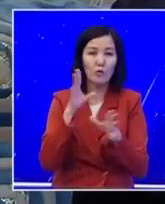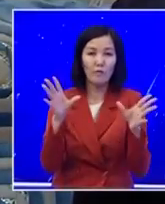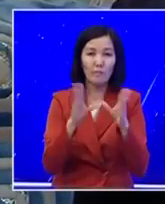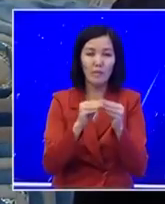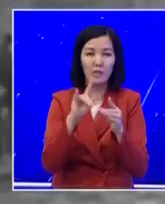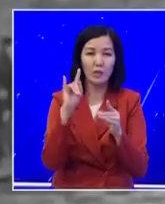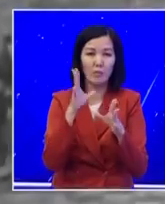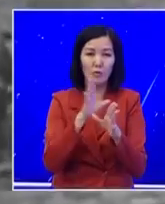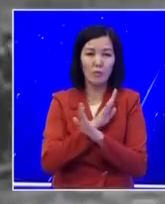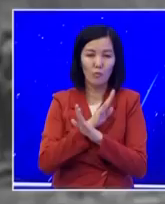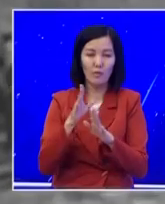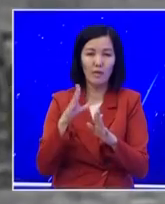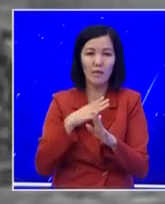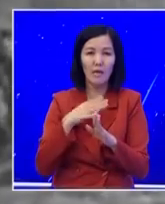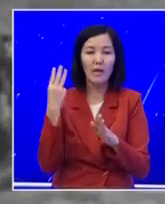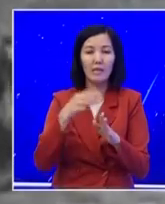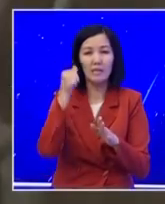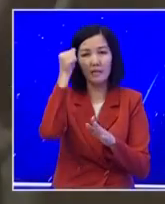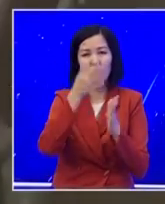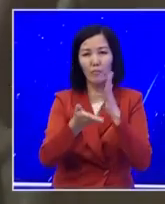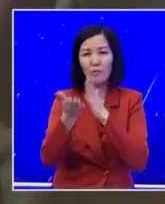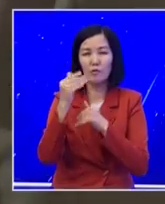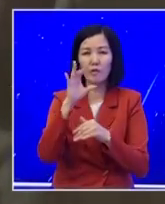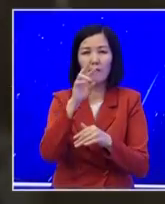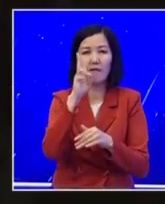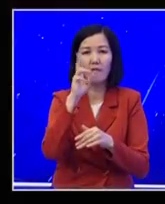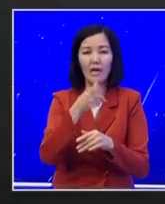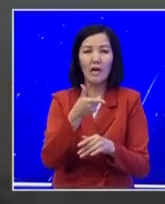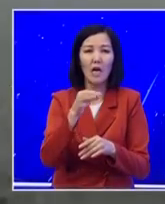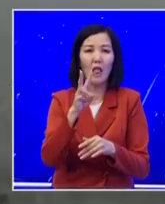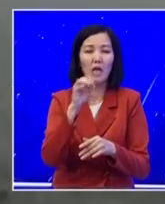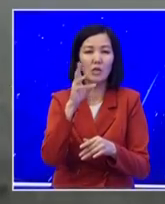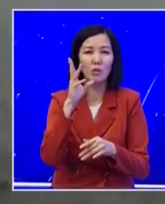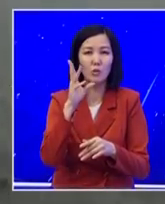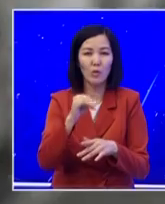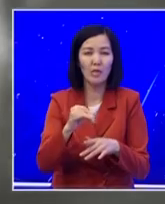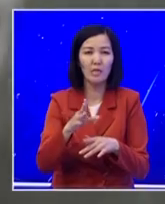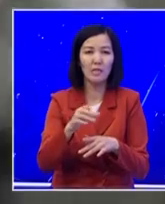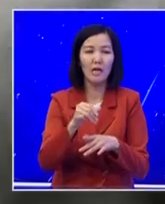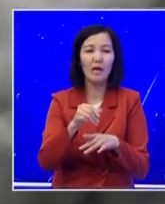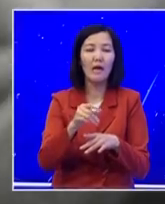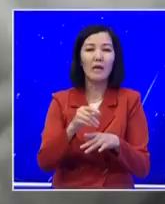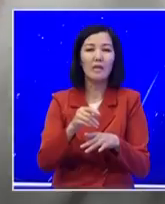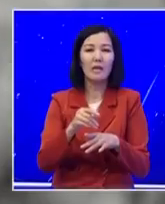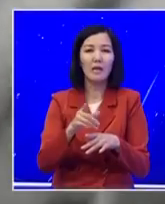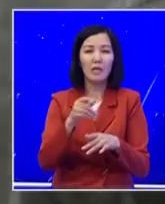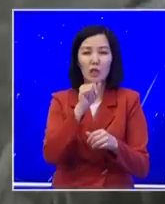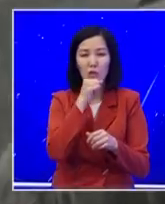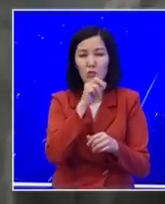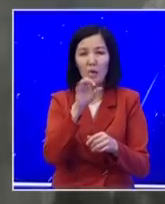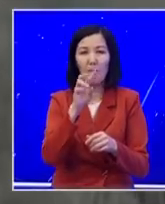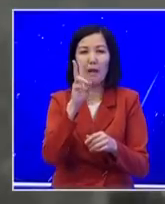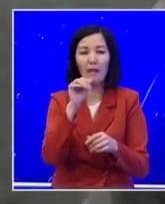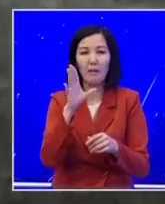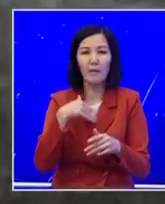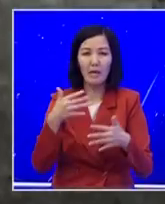ним. В 30-е годы прошлого века в Казахстане царило голощекинское беззаконие и голодомор. В ту пору дедушка Габдулы, Балабек, держал